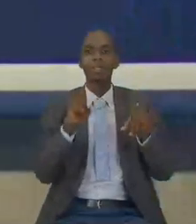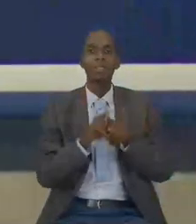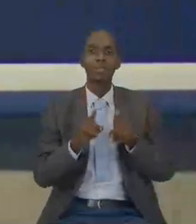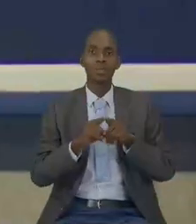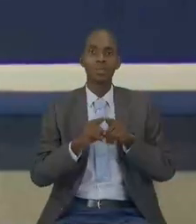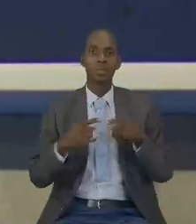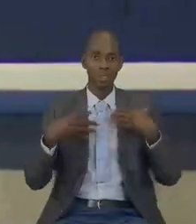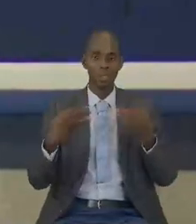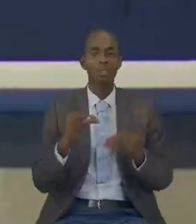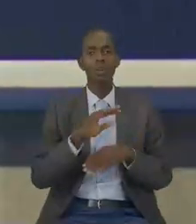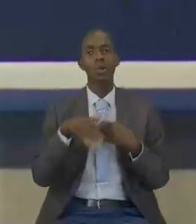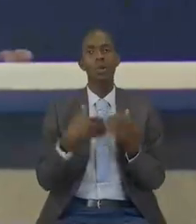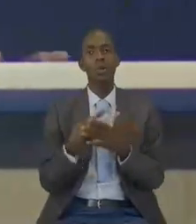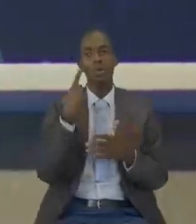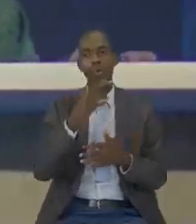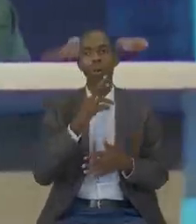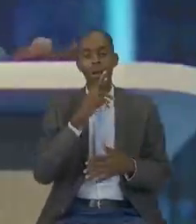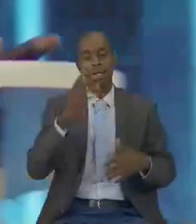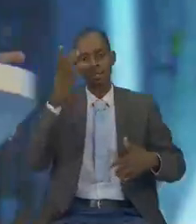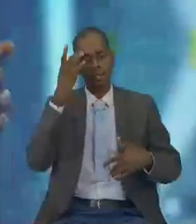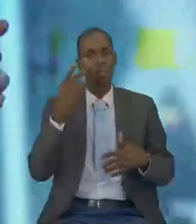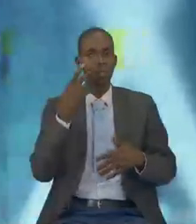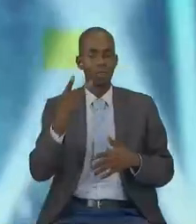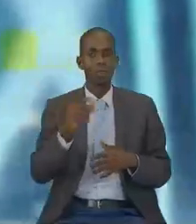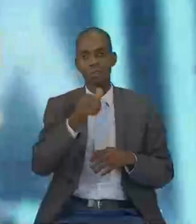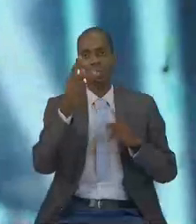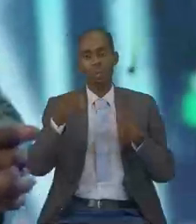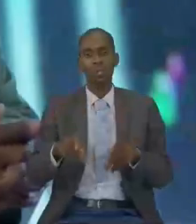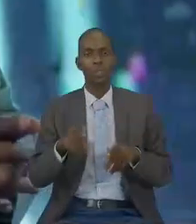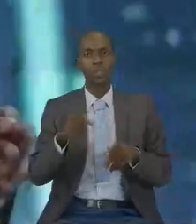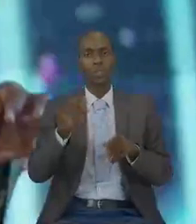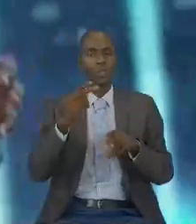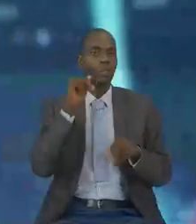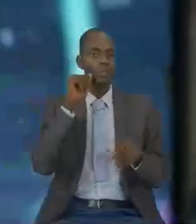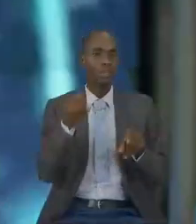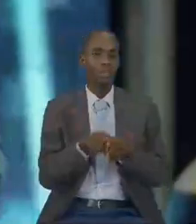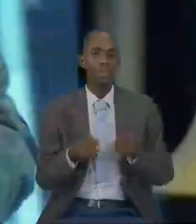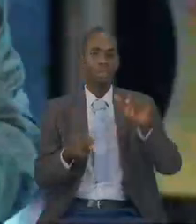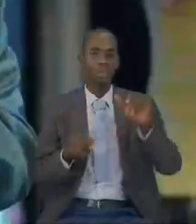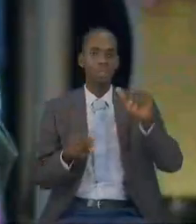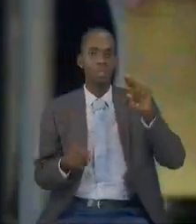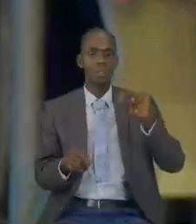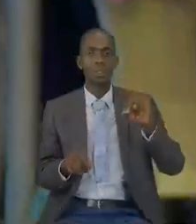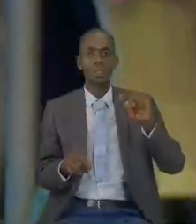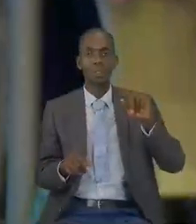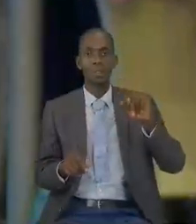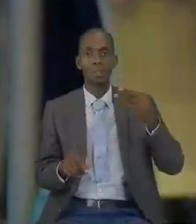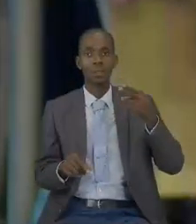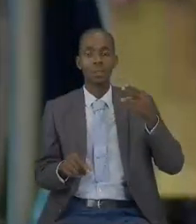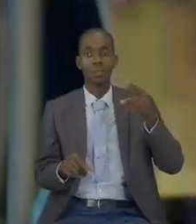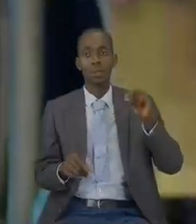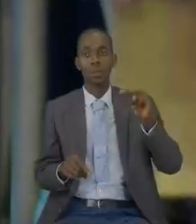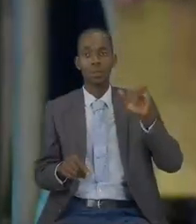il guérit aussi ceux qui sont malades. Alors qu'Antonia nous parle maintenant de